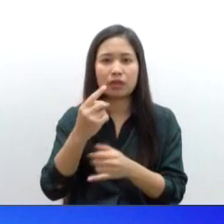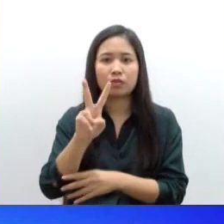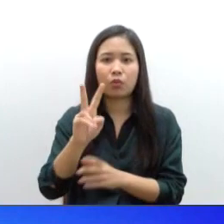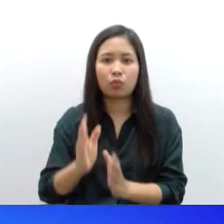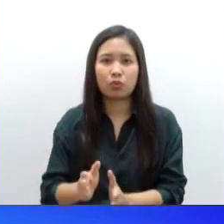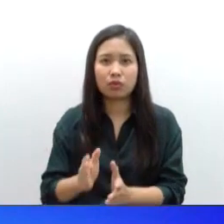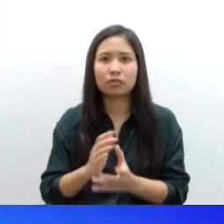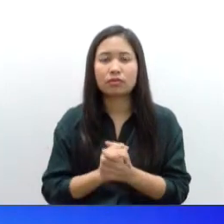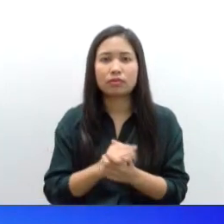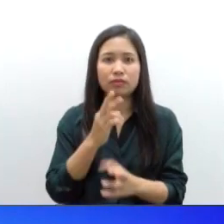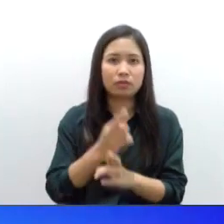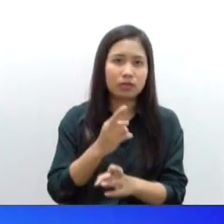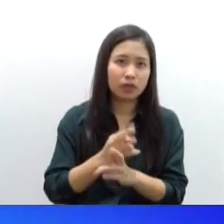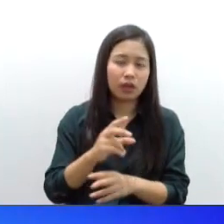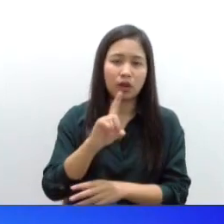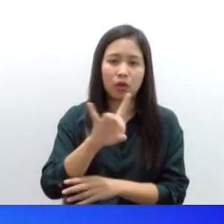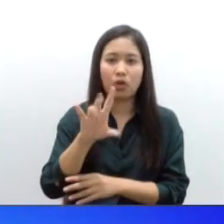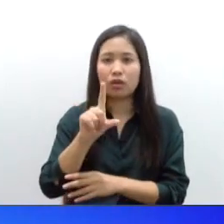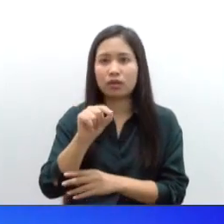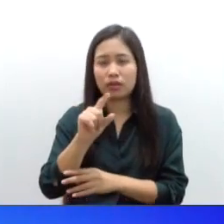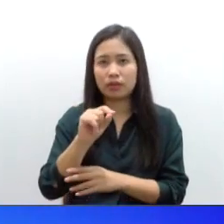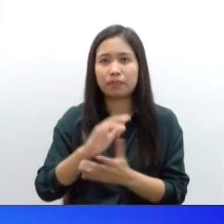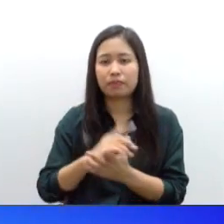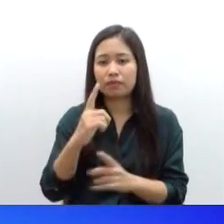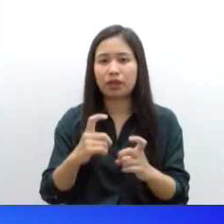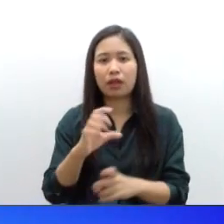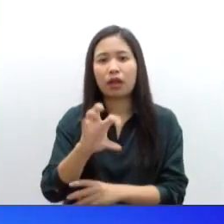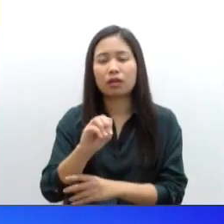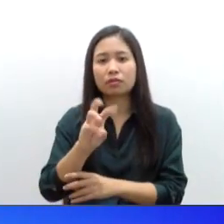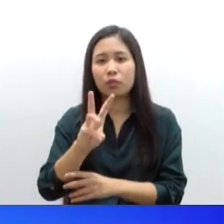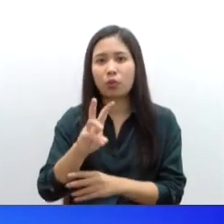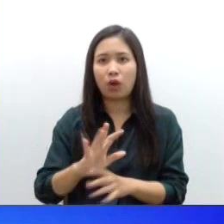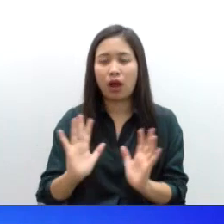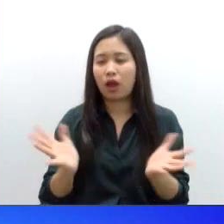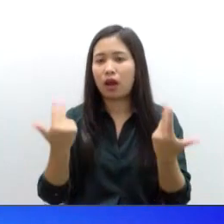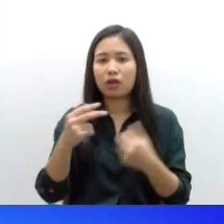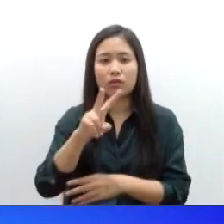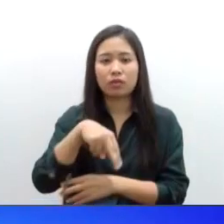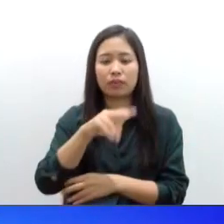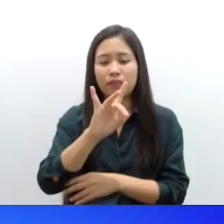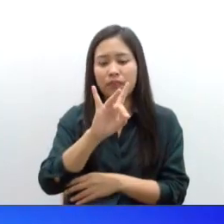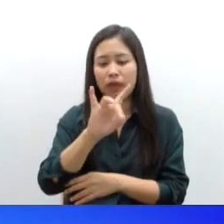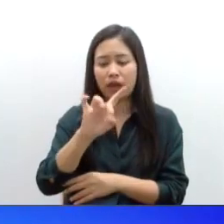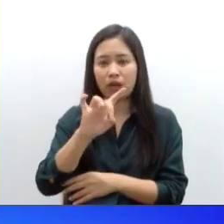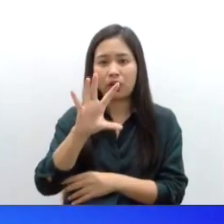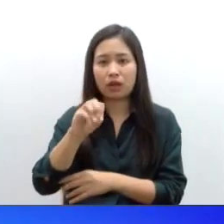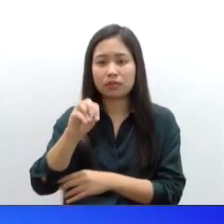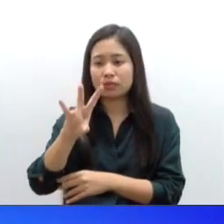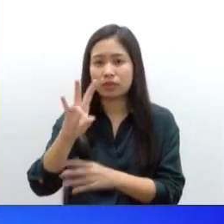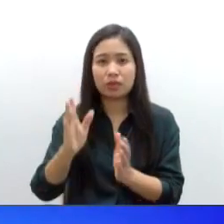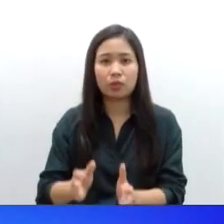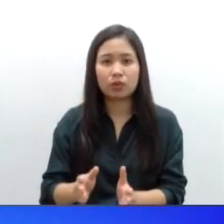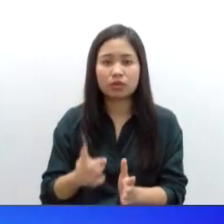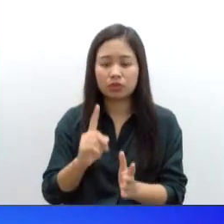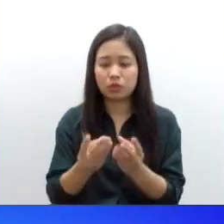าอยู่120นะครับเสียชีวิตอยู่ที่56แล้วก็รักษาหายแล้ว 2,857 ก็อยากกราบเรียนกับทุกท่านครับว่าตัวเ